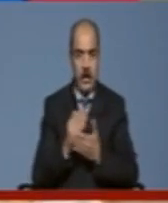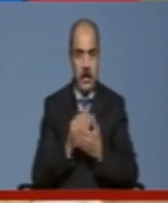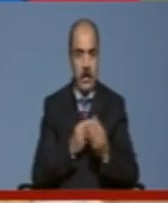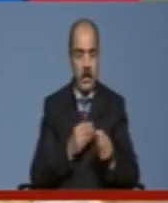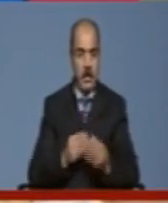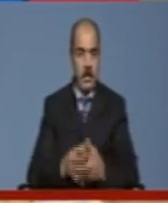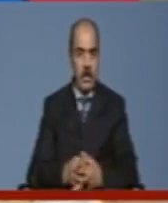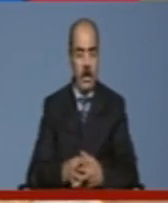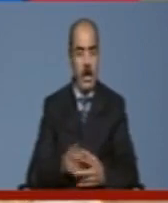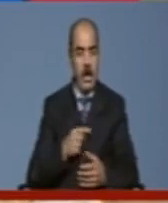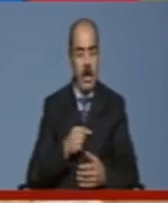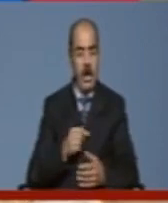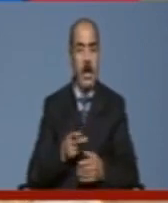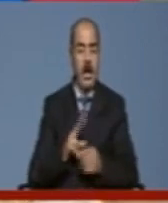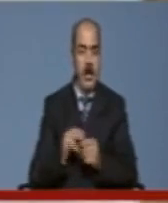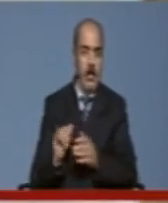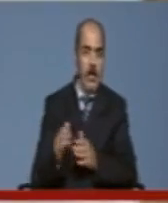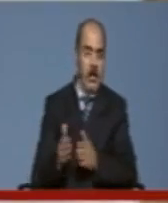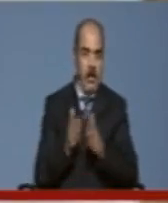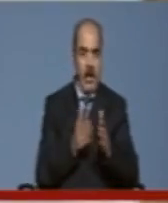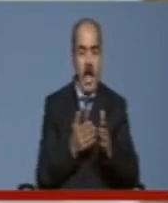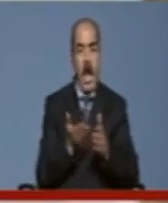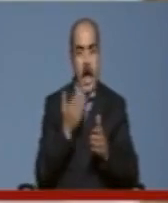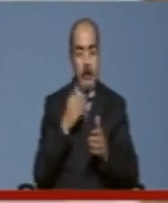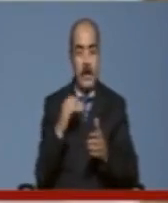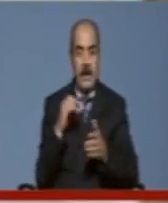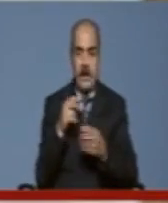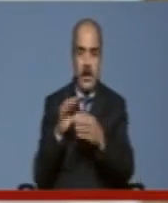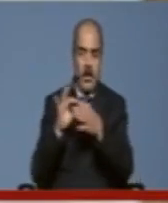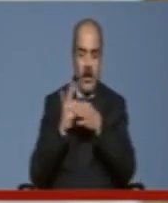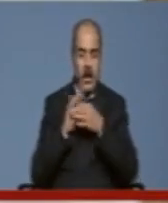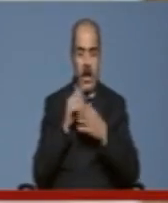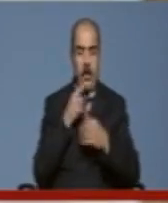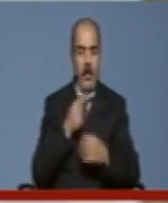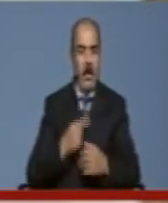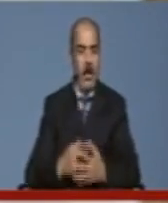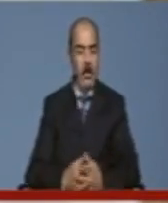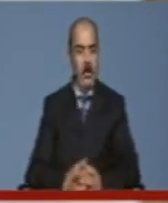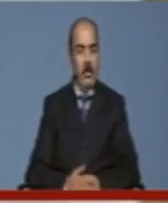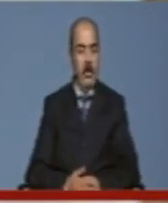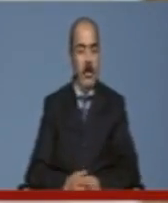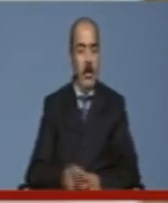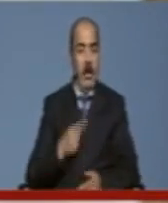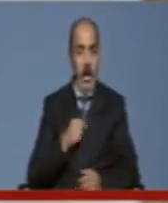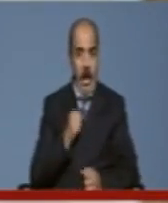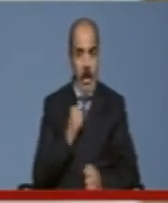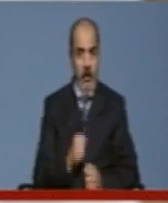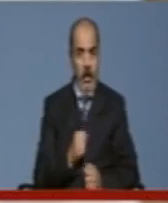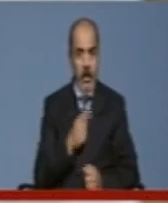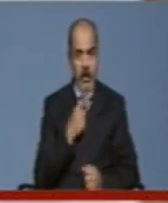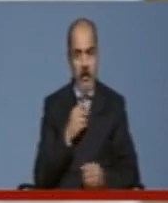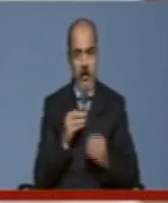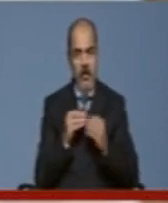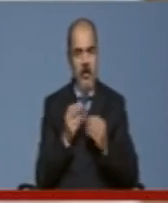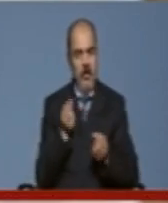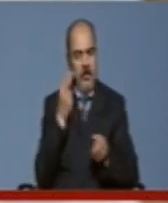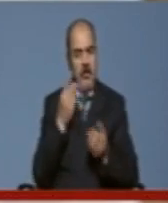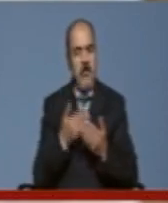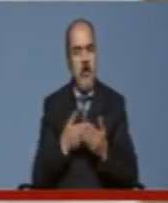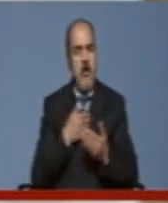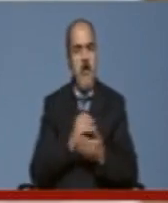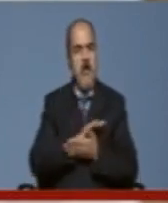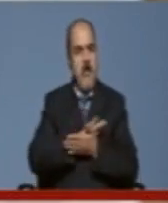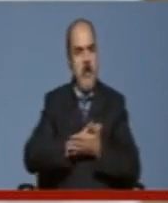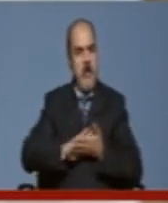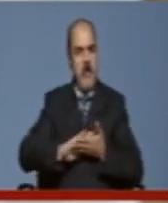عودة إلى ما قاله سيادة الرئيس للتو، ما نريده هو في الواقع مبادرة سلام